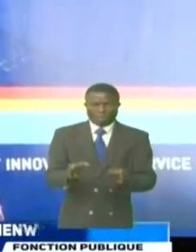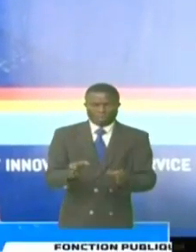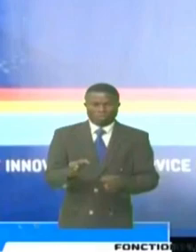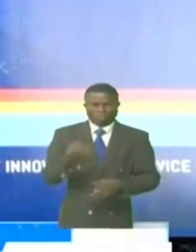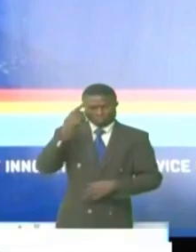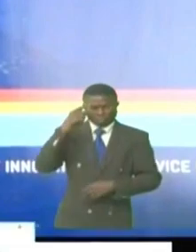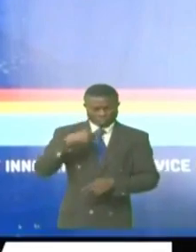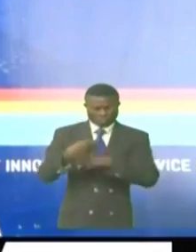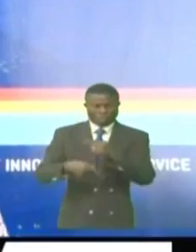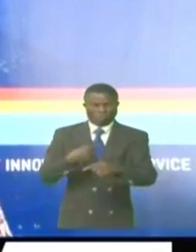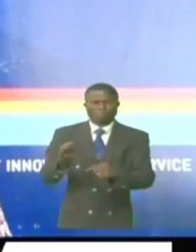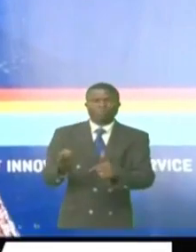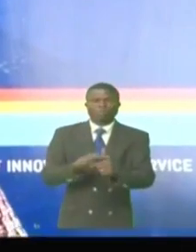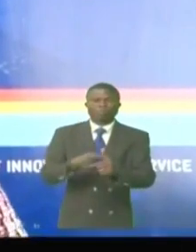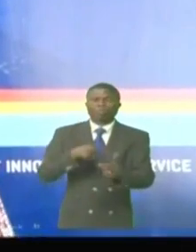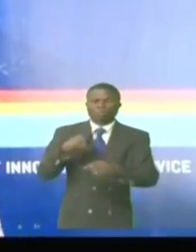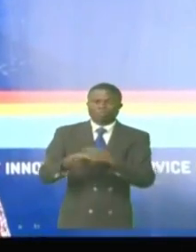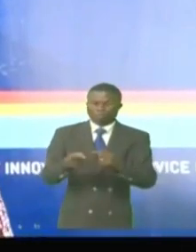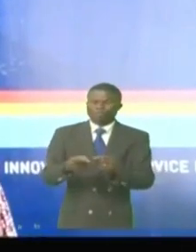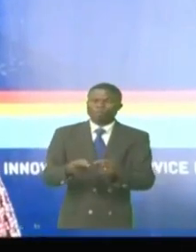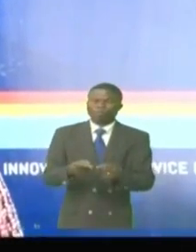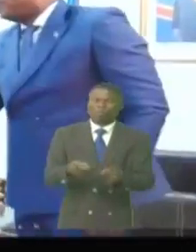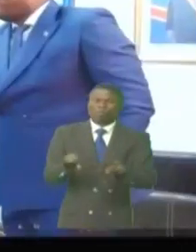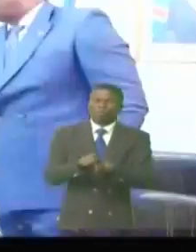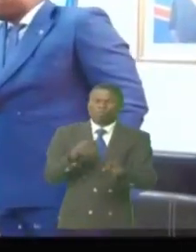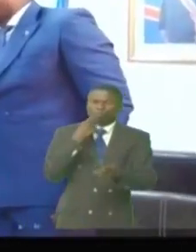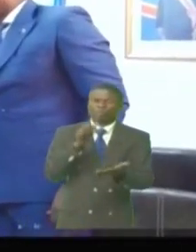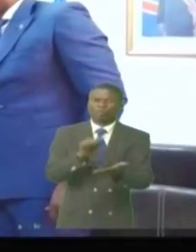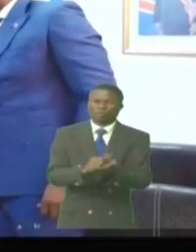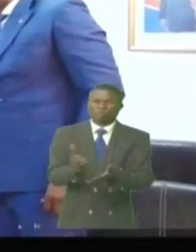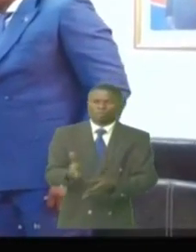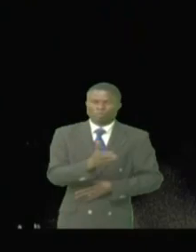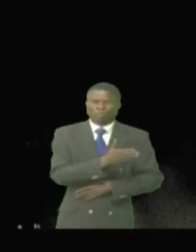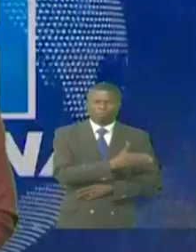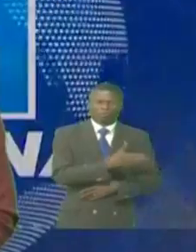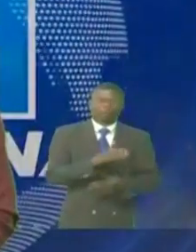pour commencer, il faut commencer, comme le dit le chef de l'État.